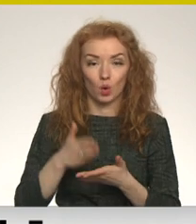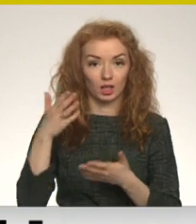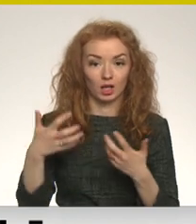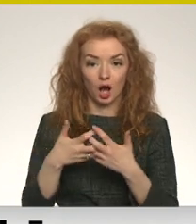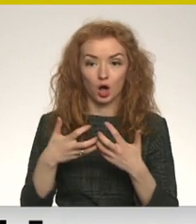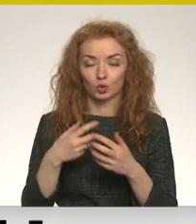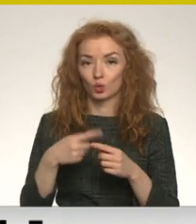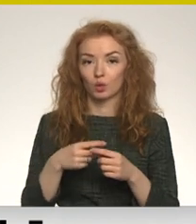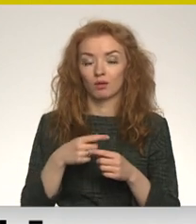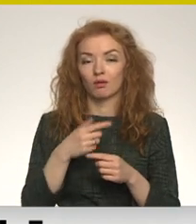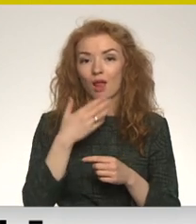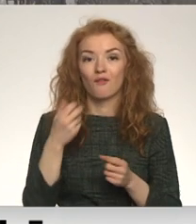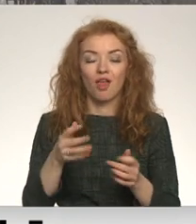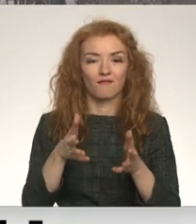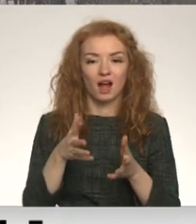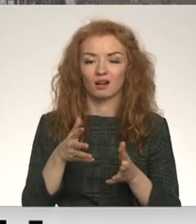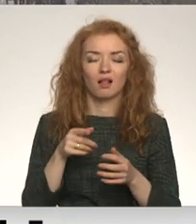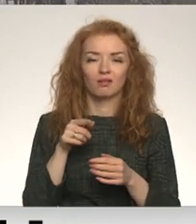nav efekta, tas ir velti cerības.